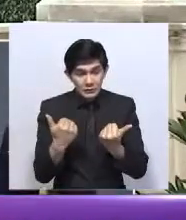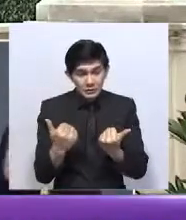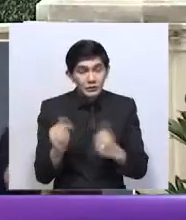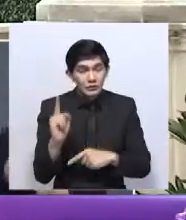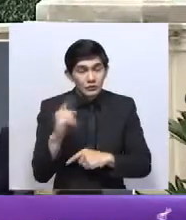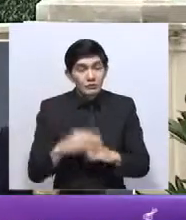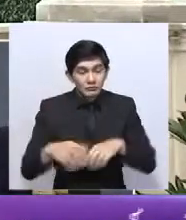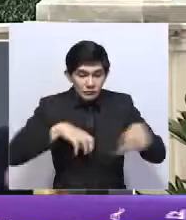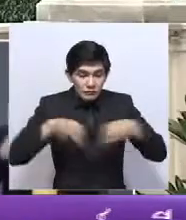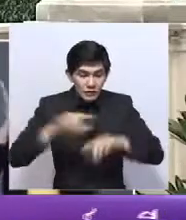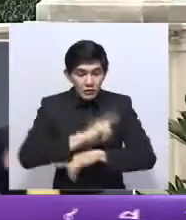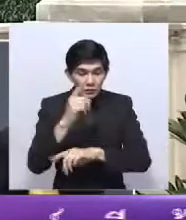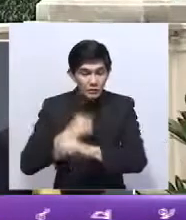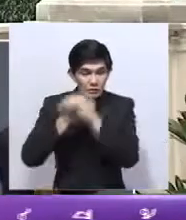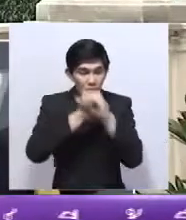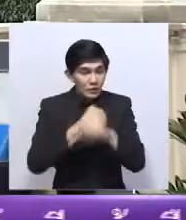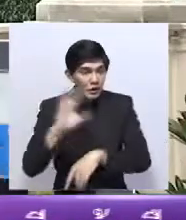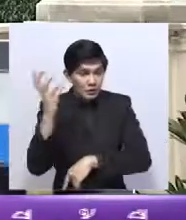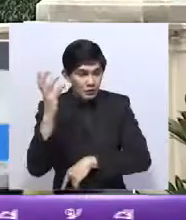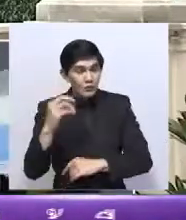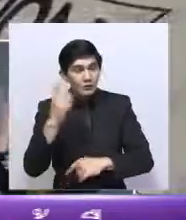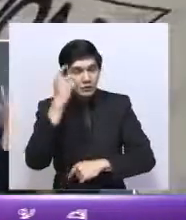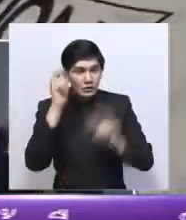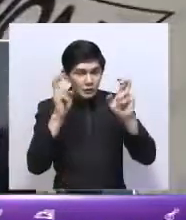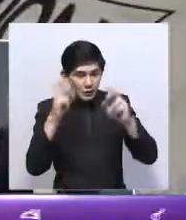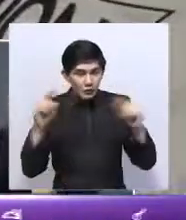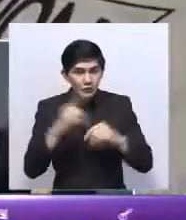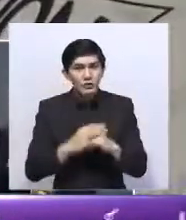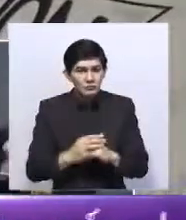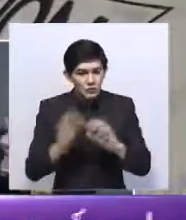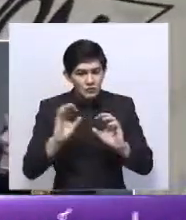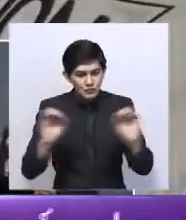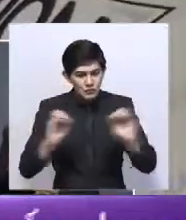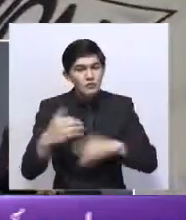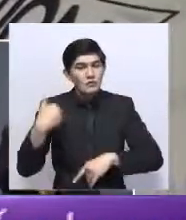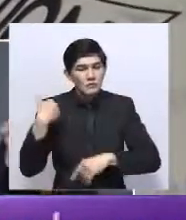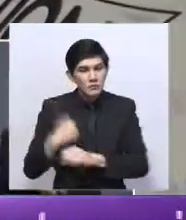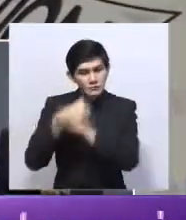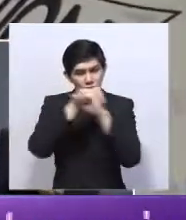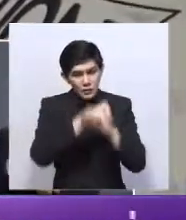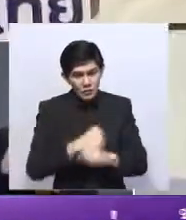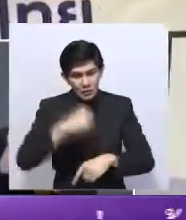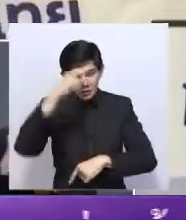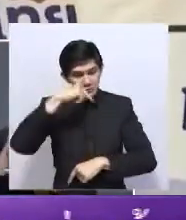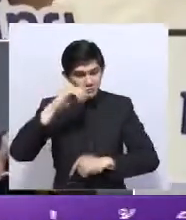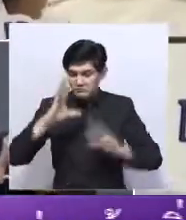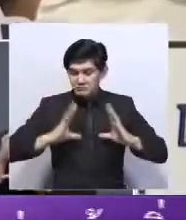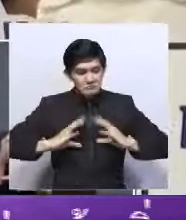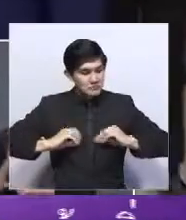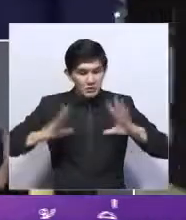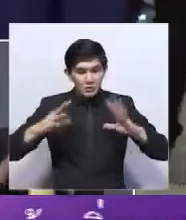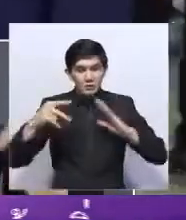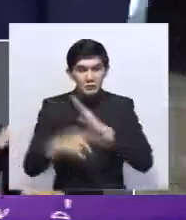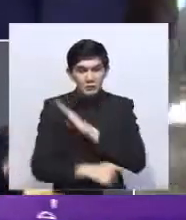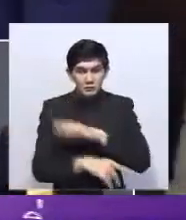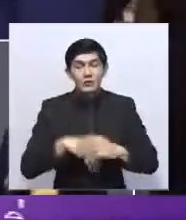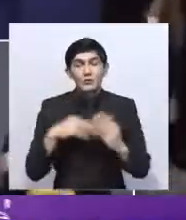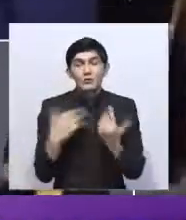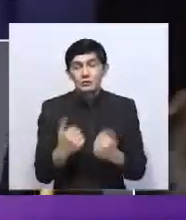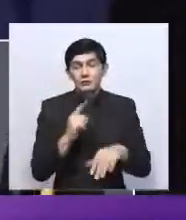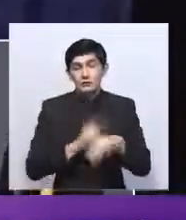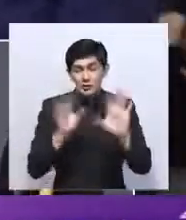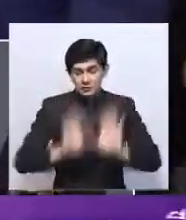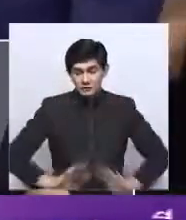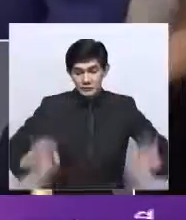ค์จัดงานวันต่อต้านคอร์รัปชันสากลภายใต้แนวคิด Zero Tolerance นะครับคนไทยไม่ทนต่อการทุจริตถึงเวลาแล้ว